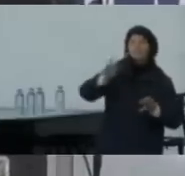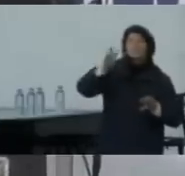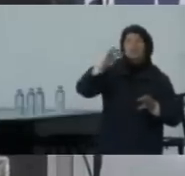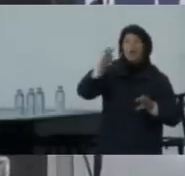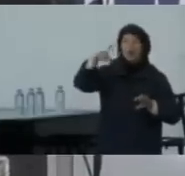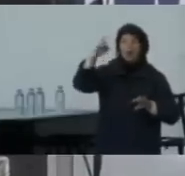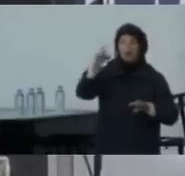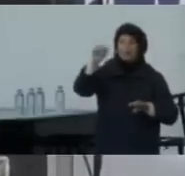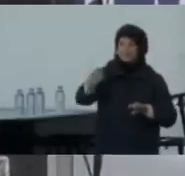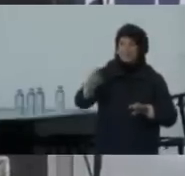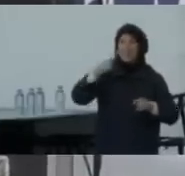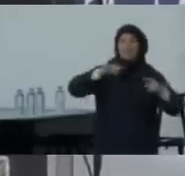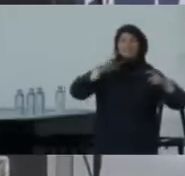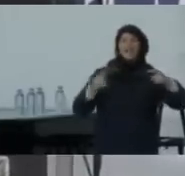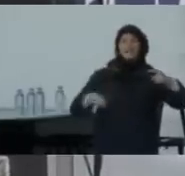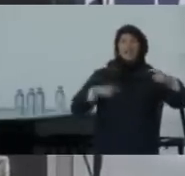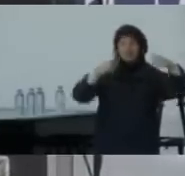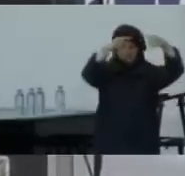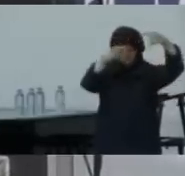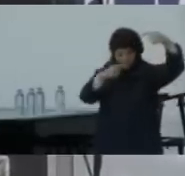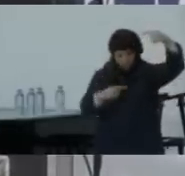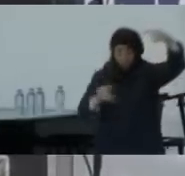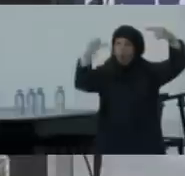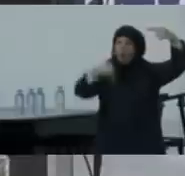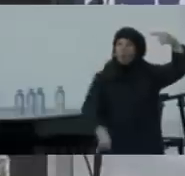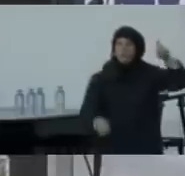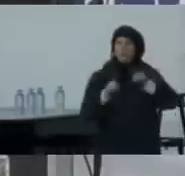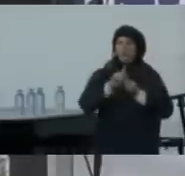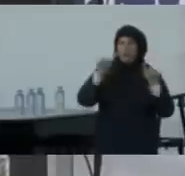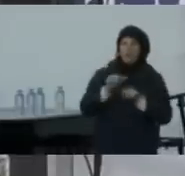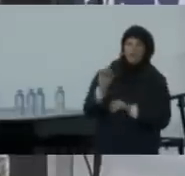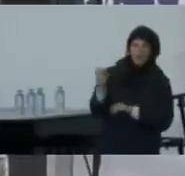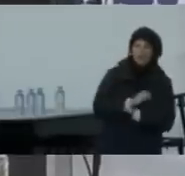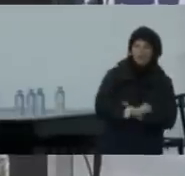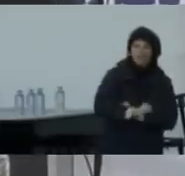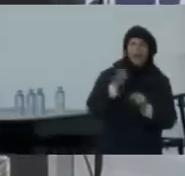siamo in fondo alle statistiche, come velocità, come cultura,